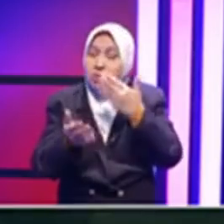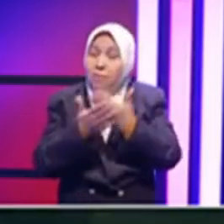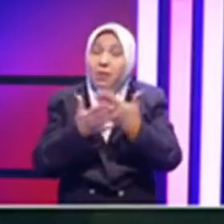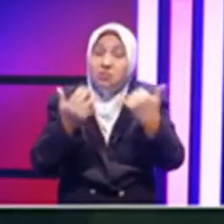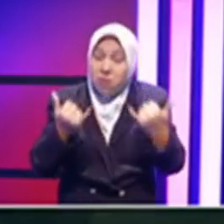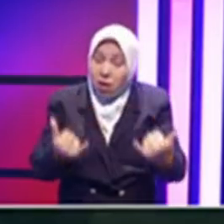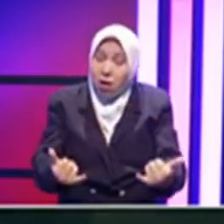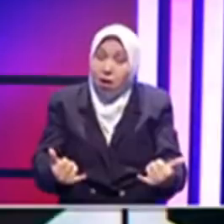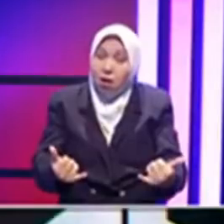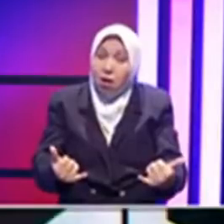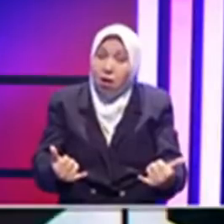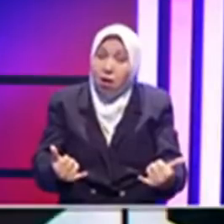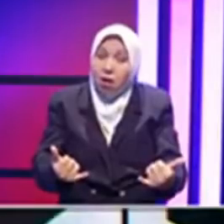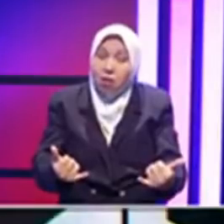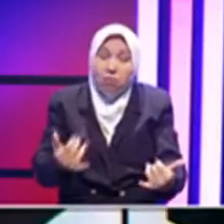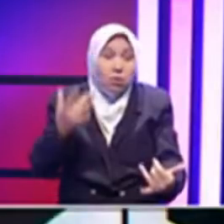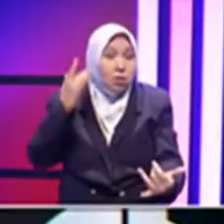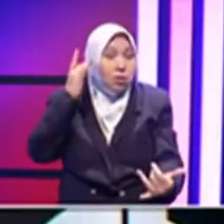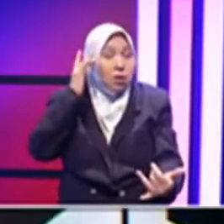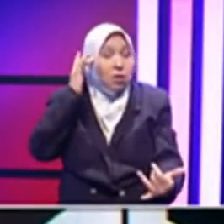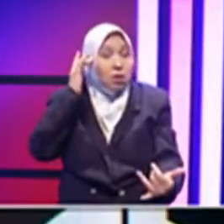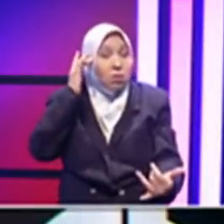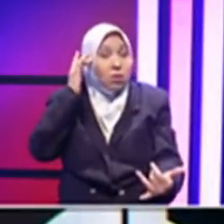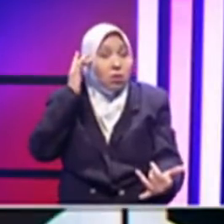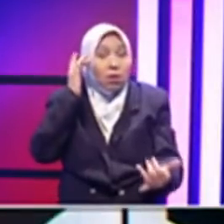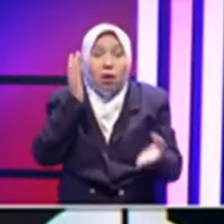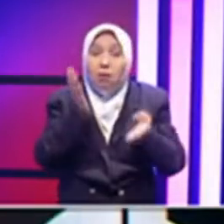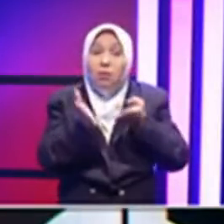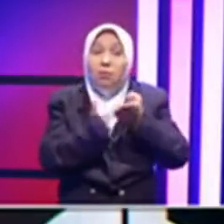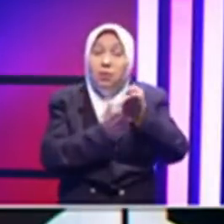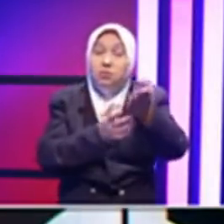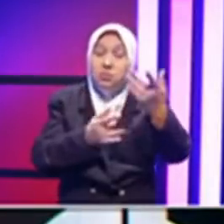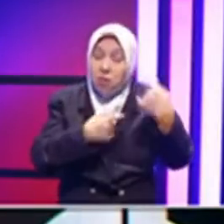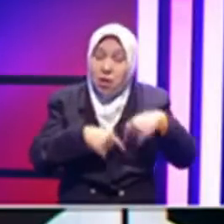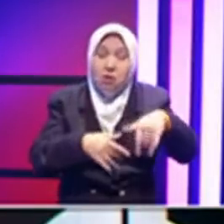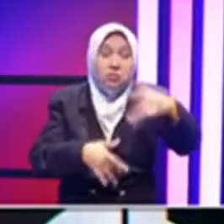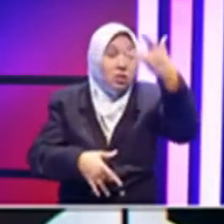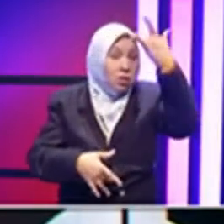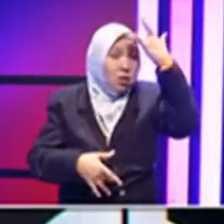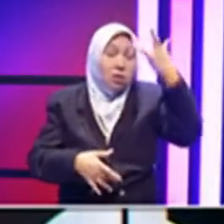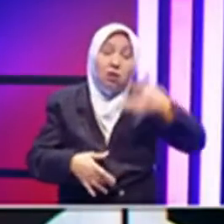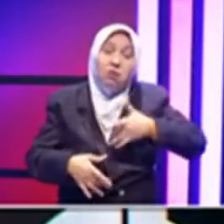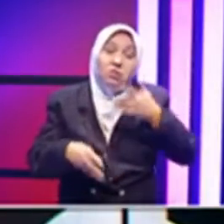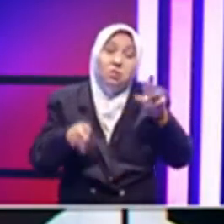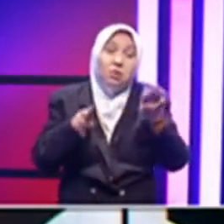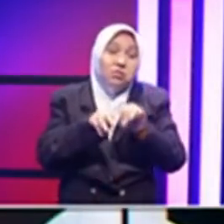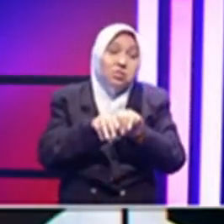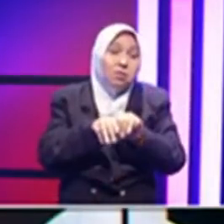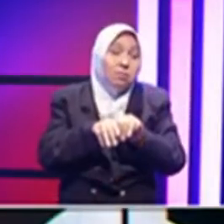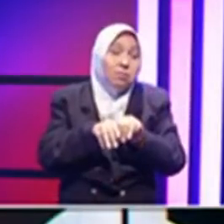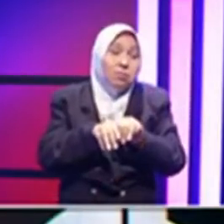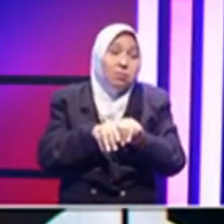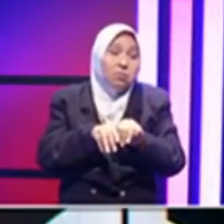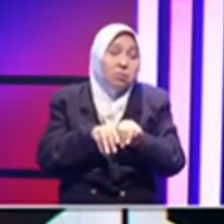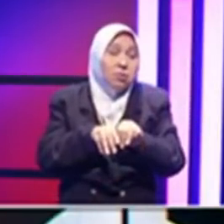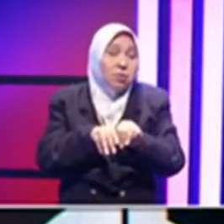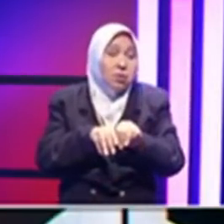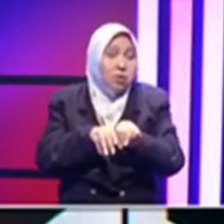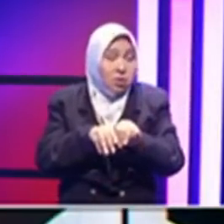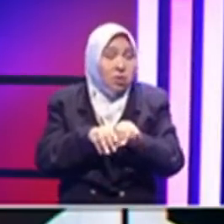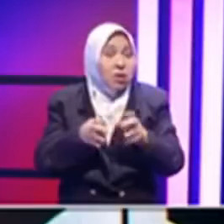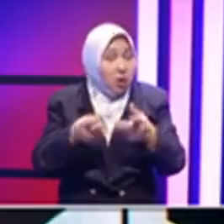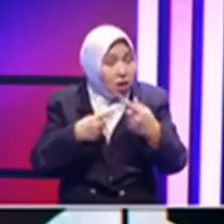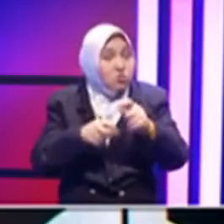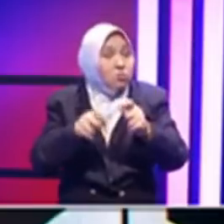ini dia pun tak tahu dia nak menuju mana. Dia tengah sakit ya, dan dia rasa macam nak dengar, dia nak